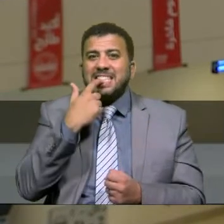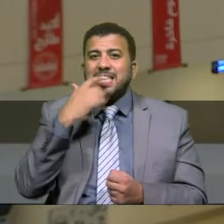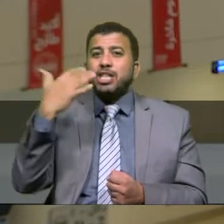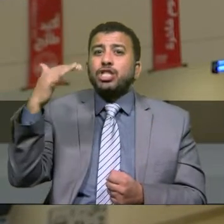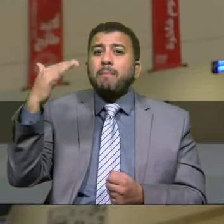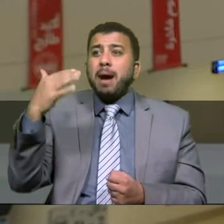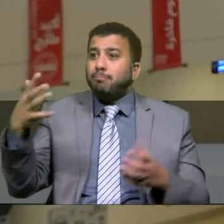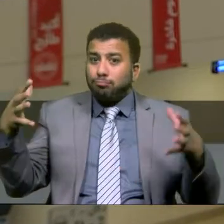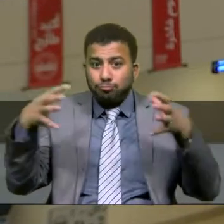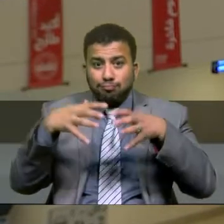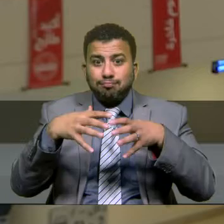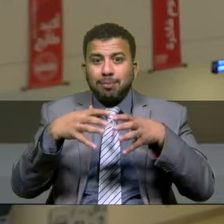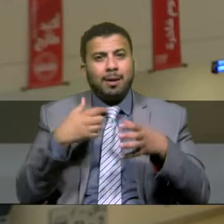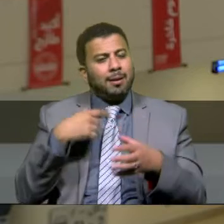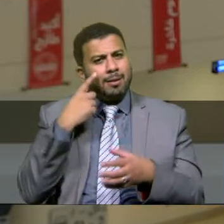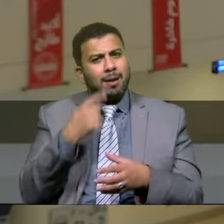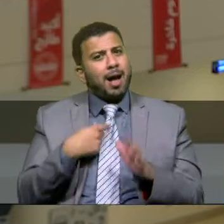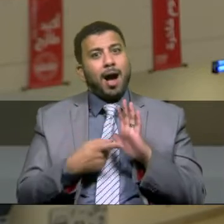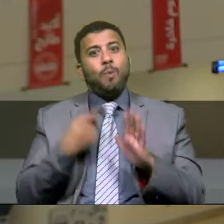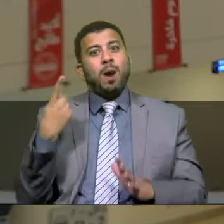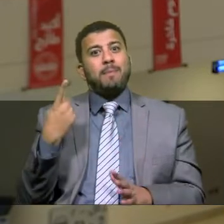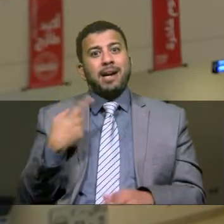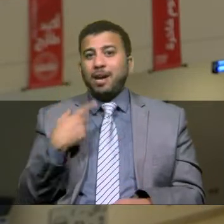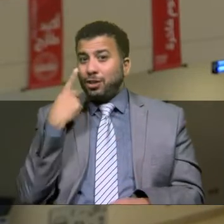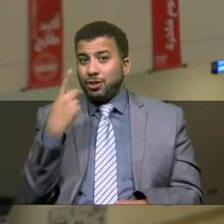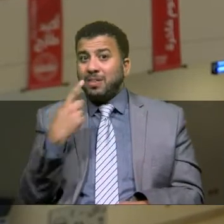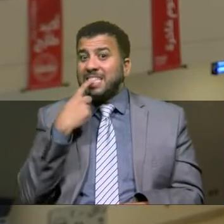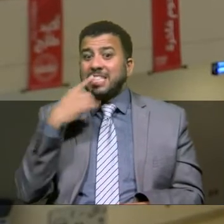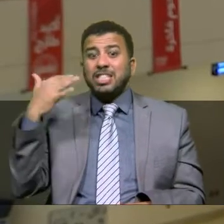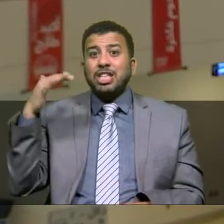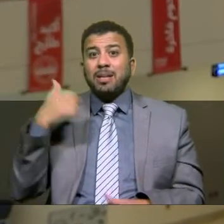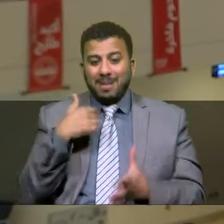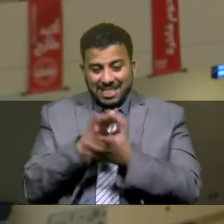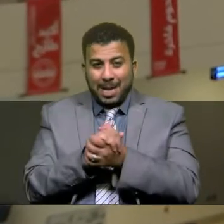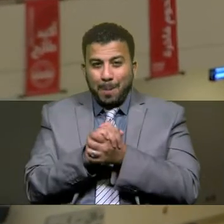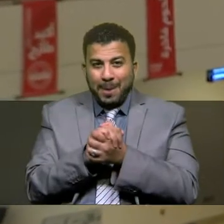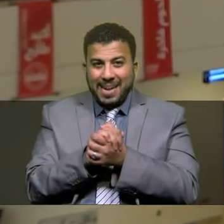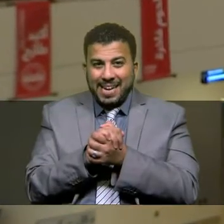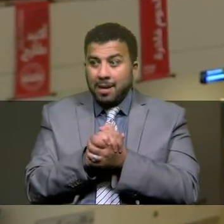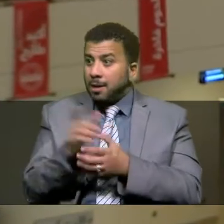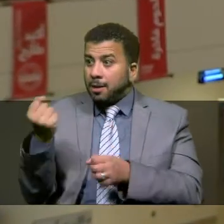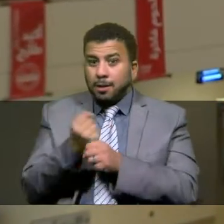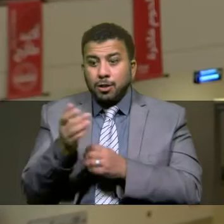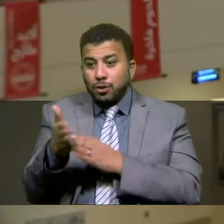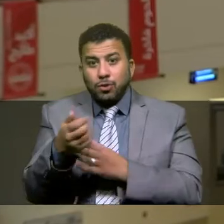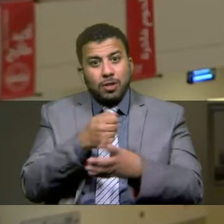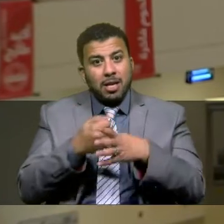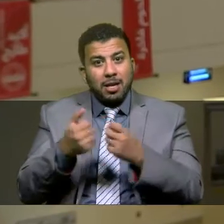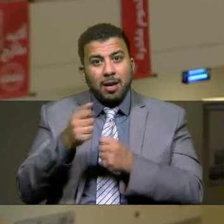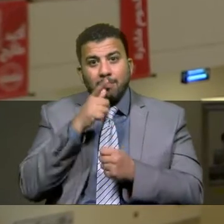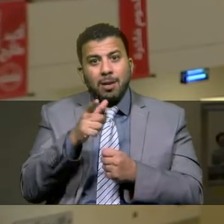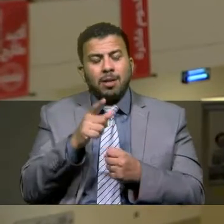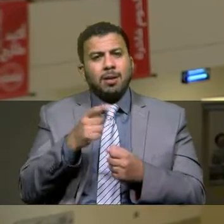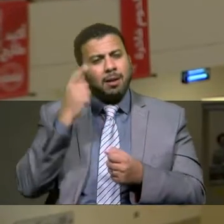تتجمع. بالعكس أنا أول مرة أشوف إن الشباب ربعي يعني كصيادين جمعهم سوق الجبيل